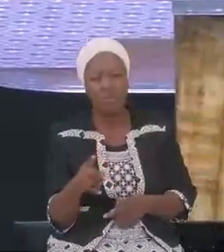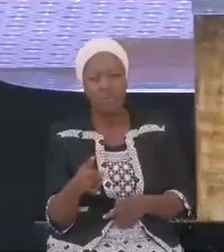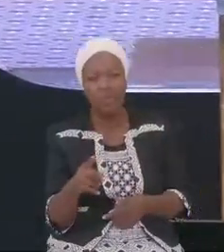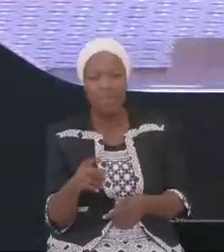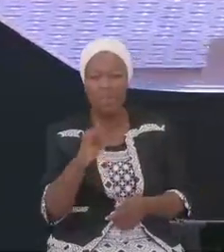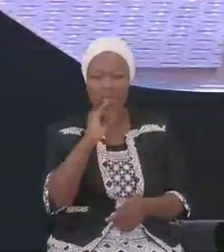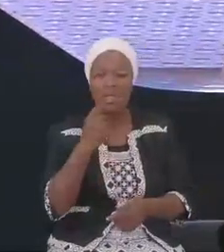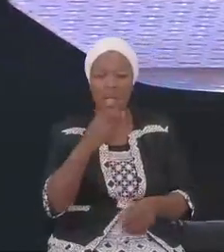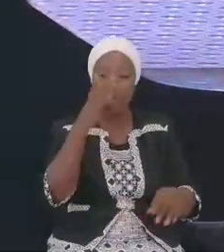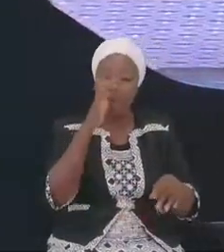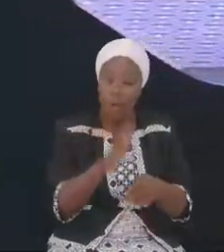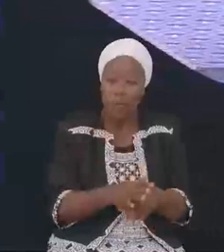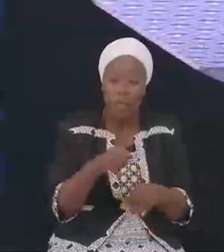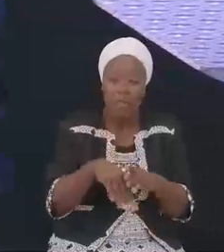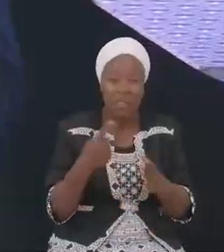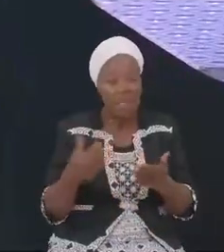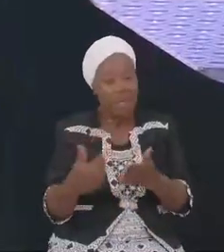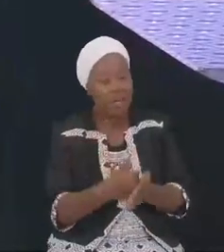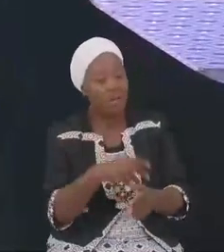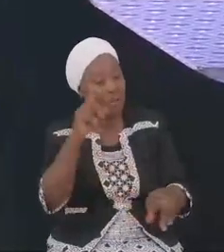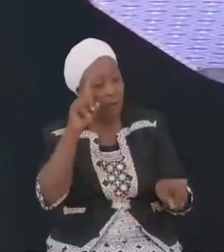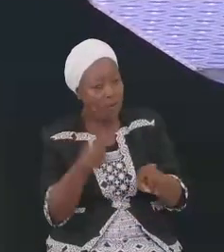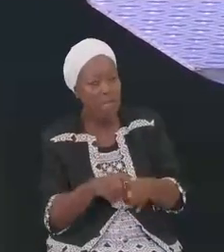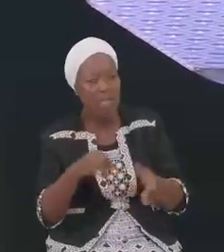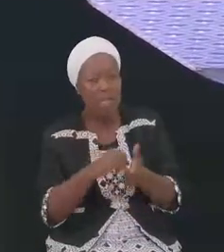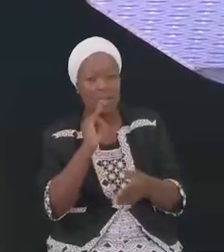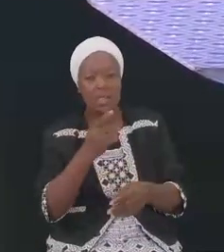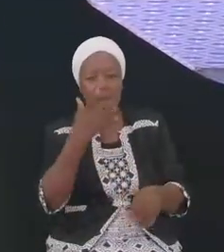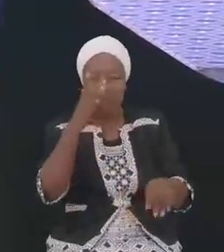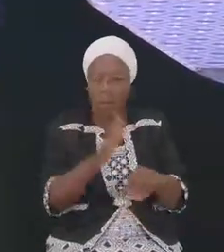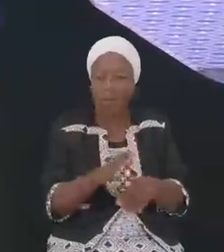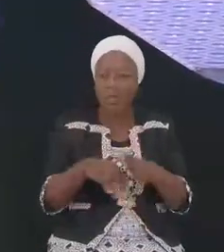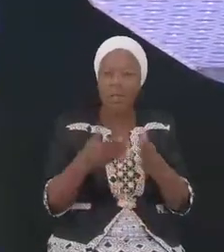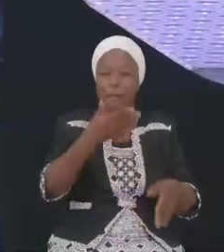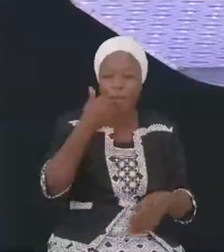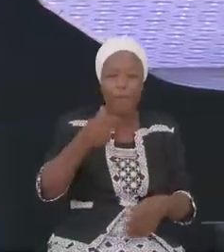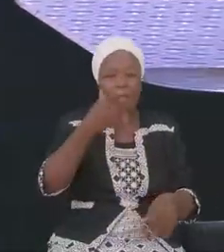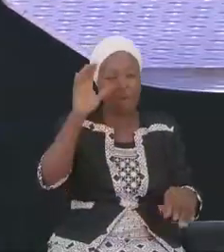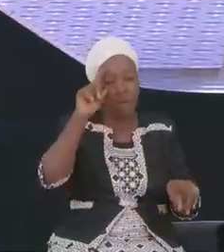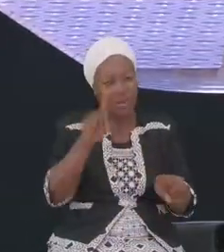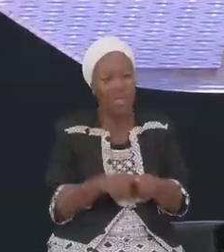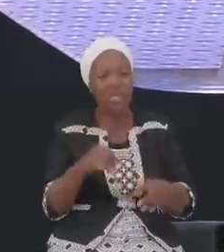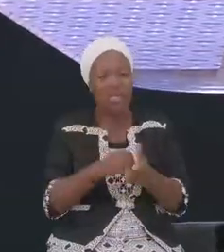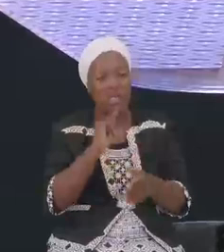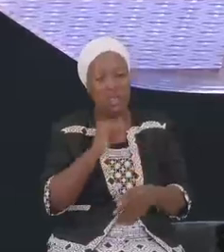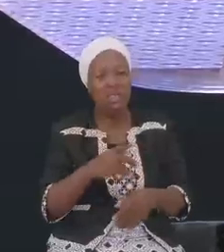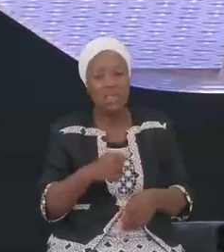C'est la promesse dans la nouvelle alliance, c'est la promesse dans la meilleure alliance, c'est la